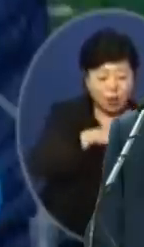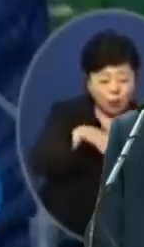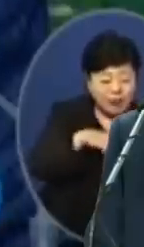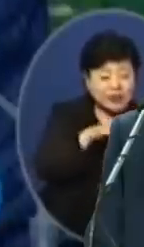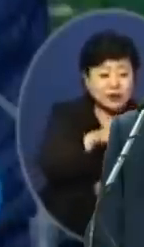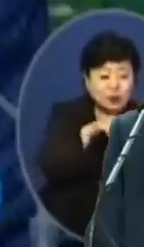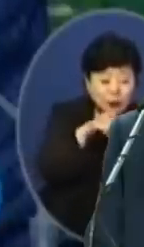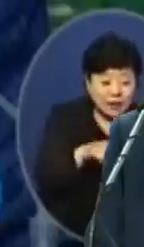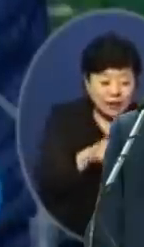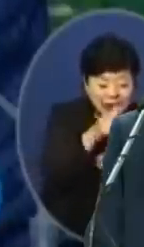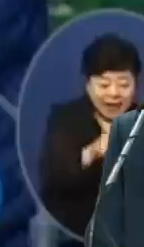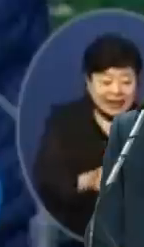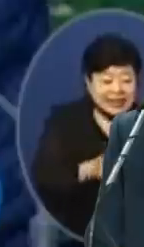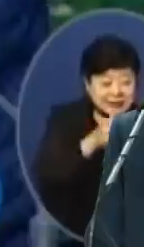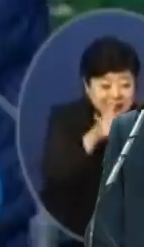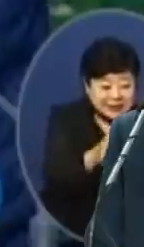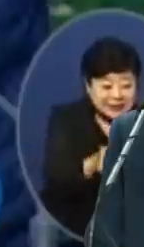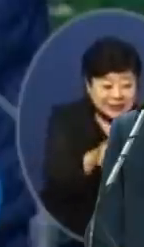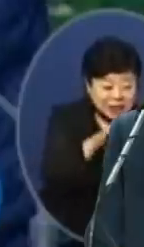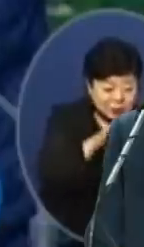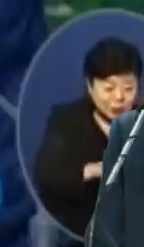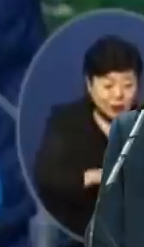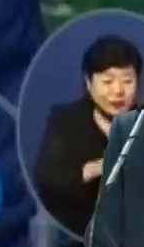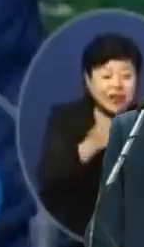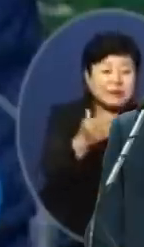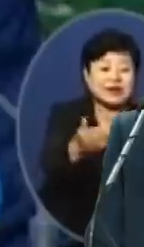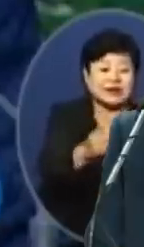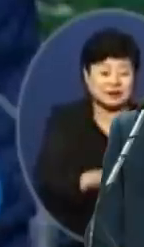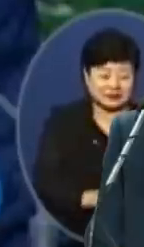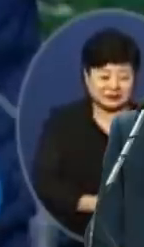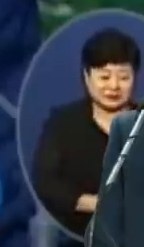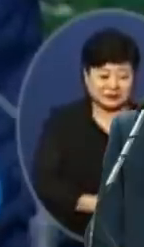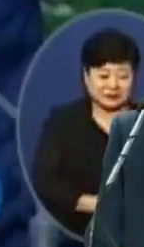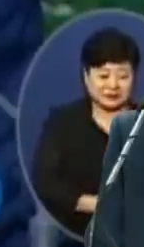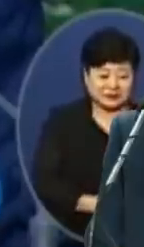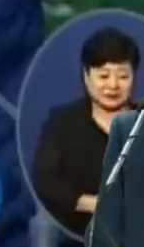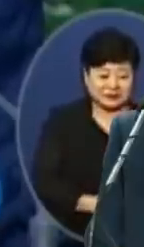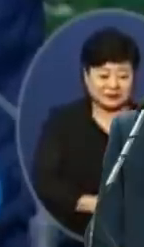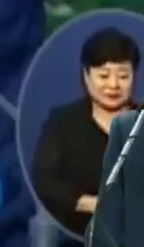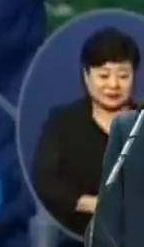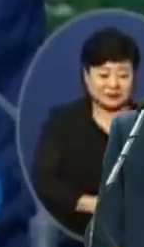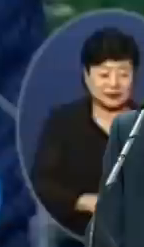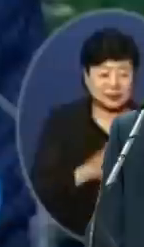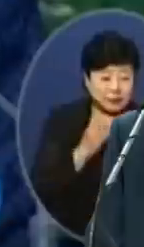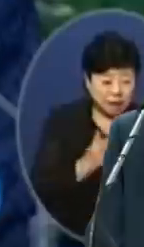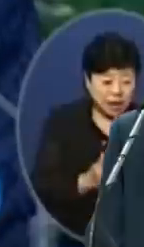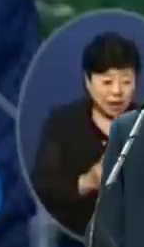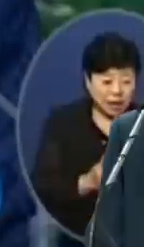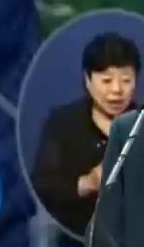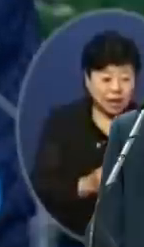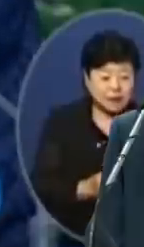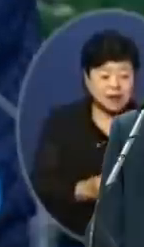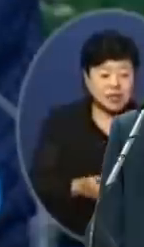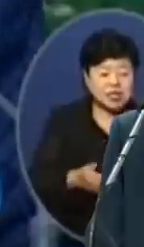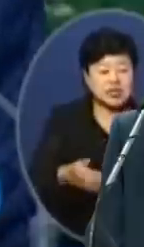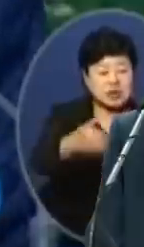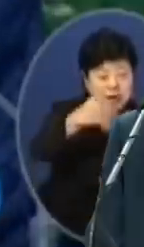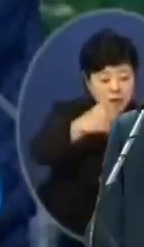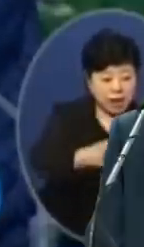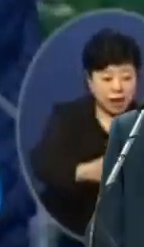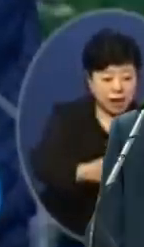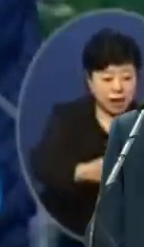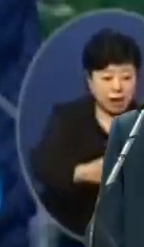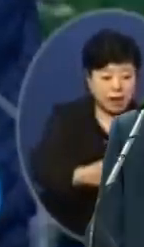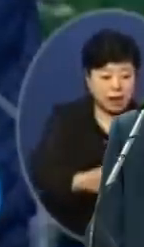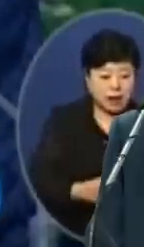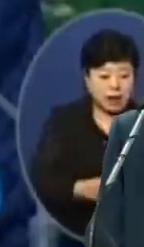환경에 하나님이 손을 내미는 것입니다. 뭐냐 하면 하지 말아야 될 것은 길을 막아버립니다. 아무리